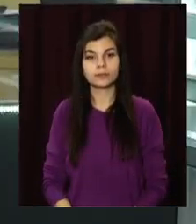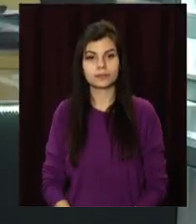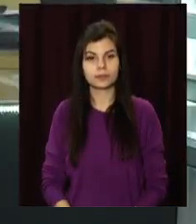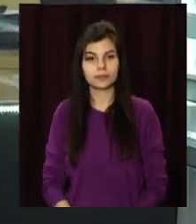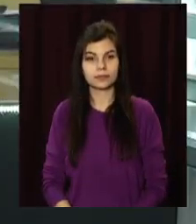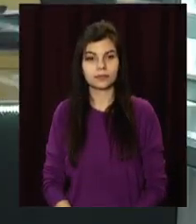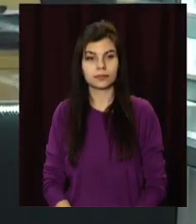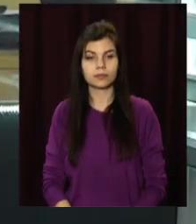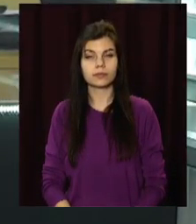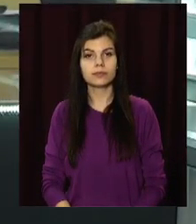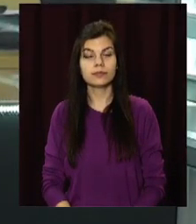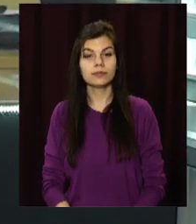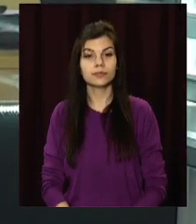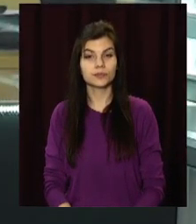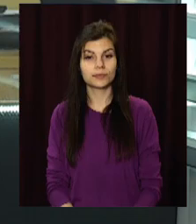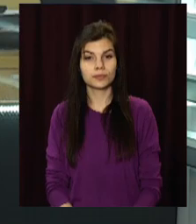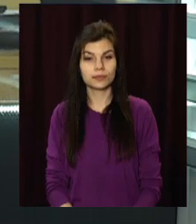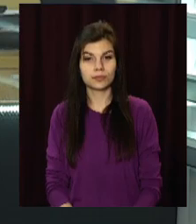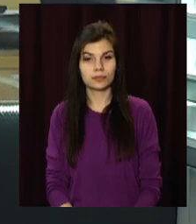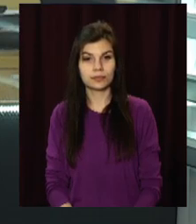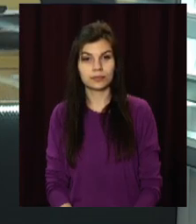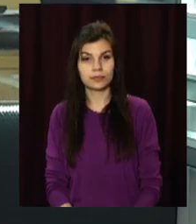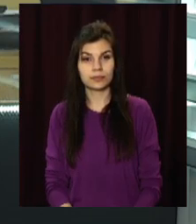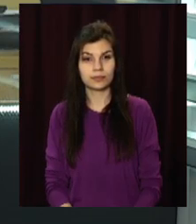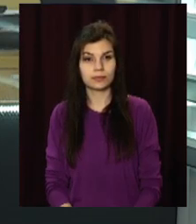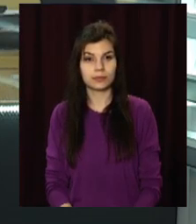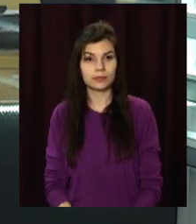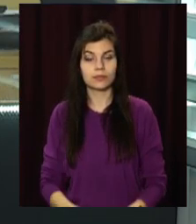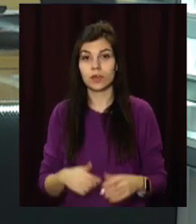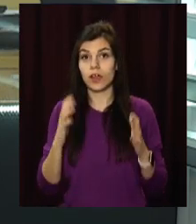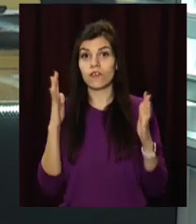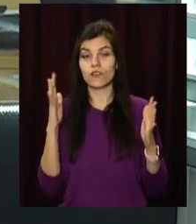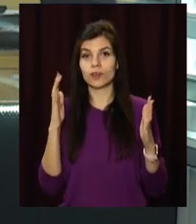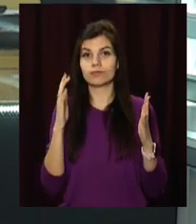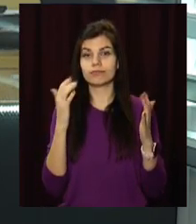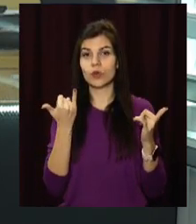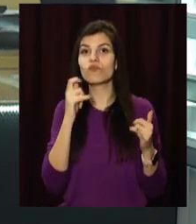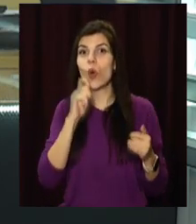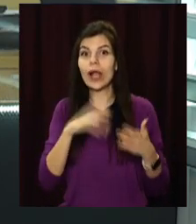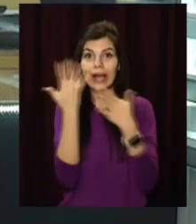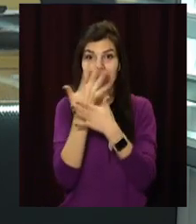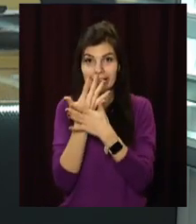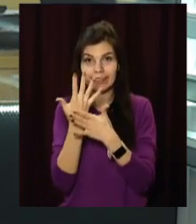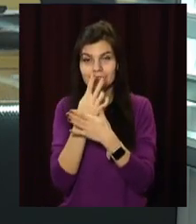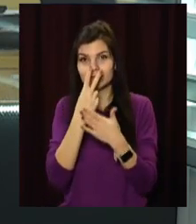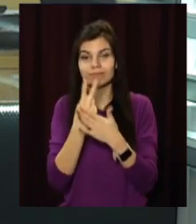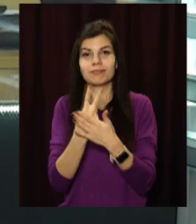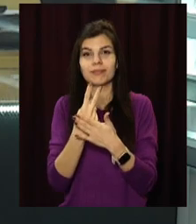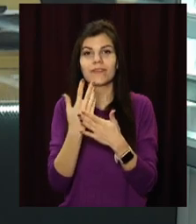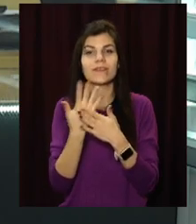час подолали коронавірусну інфекцію 1201 мешканець регіону.